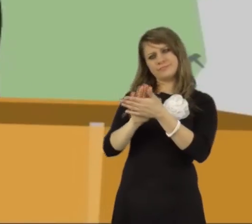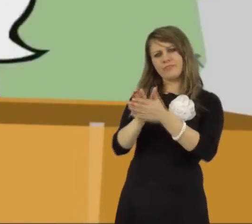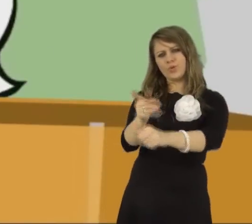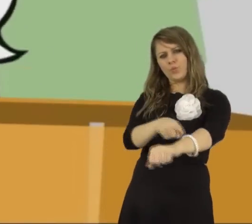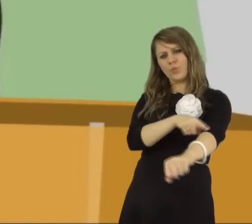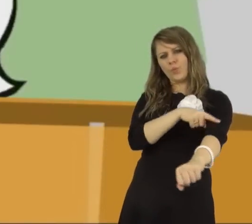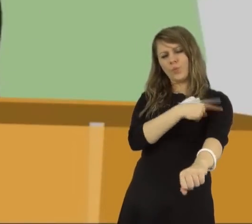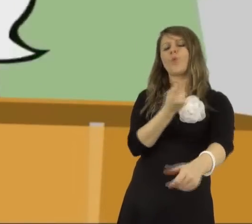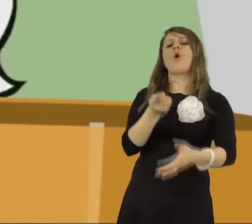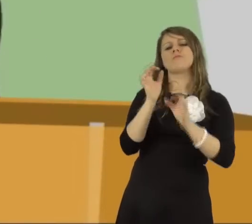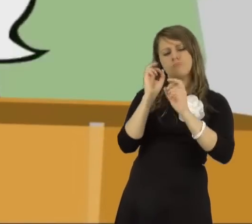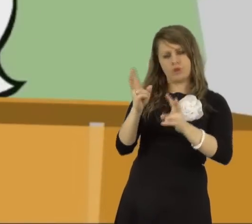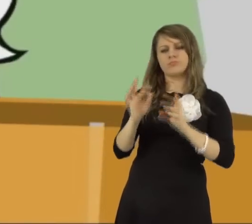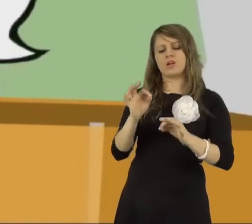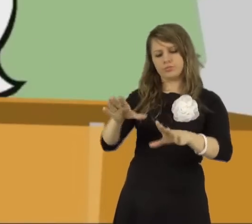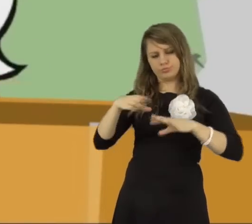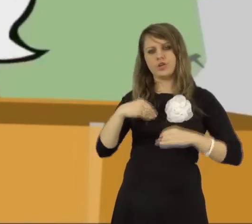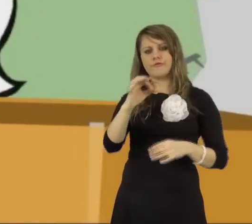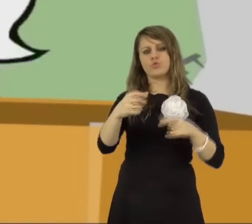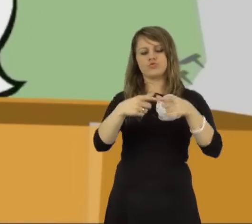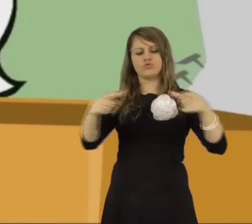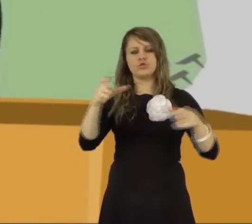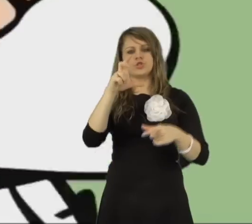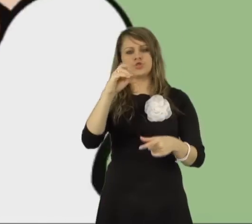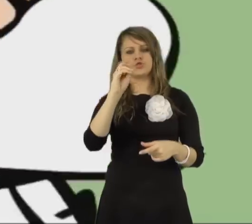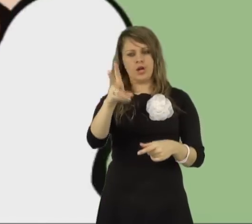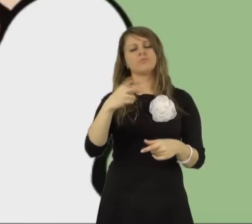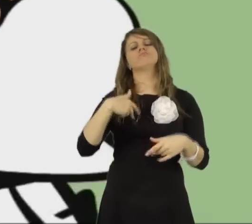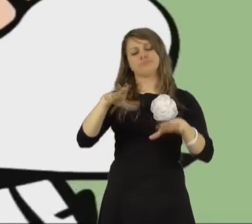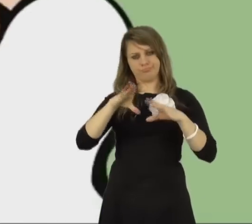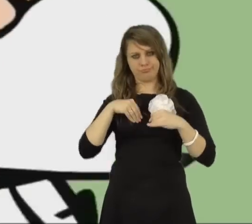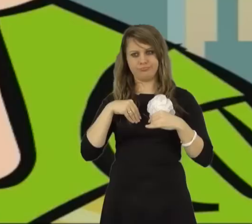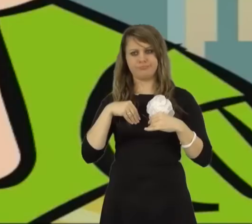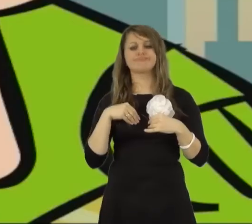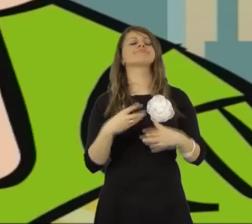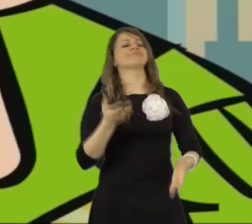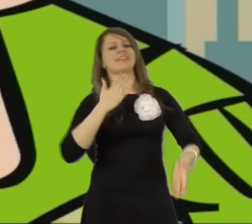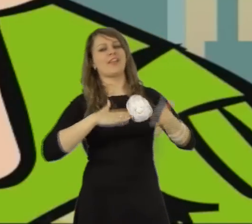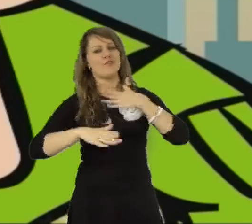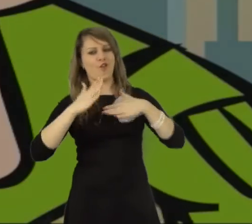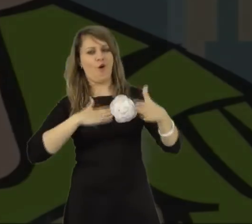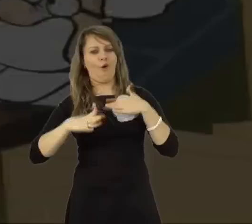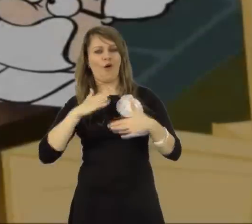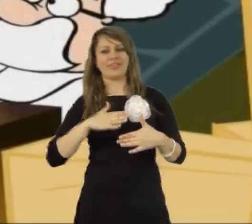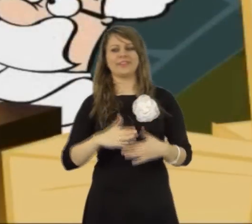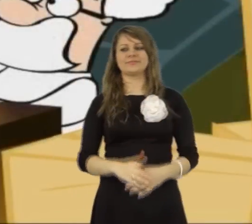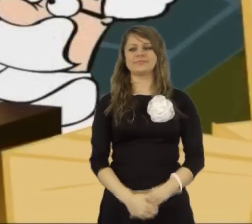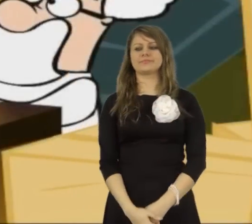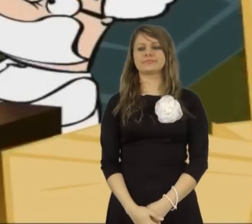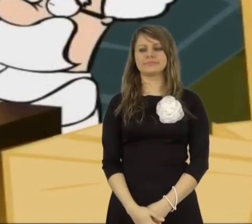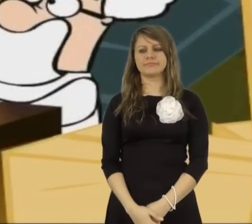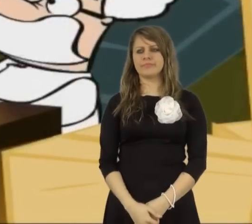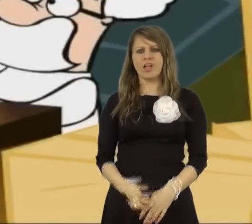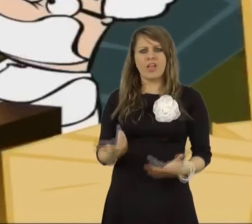Przepraszam, że to tak długo trwało. Oczywiście przyjmę pański czek. No, cieszę się.